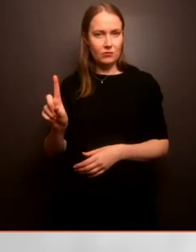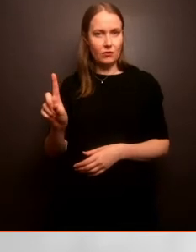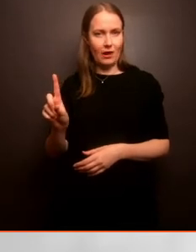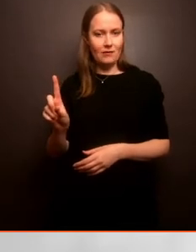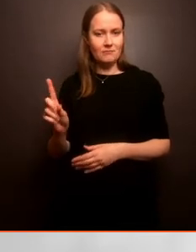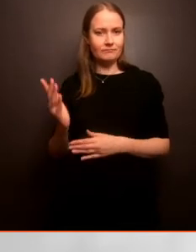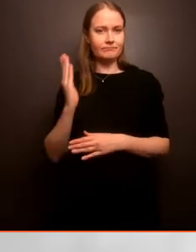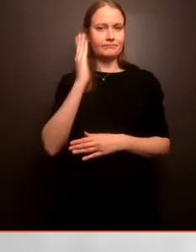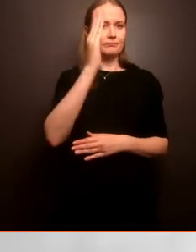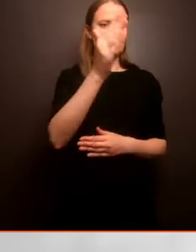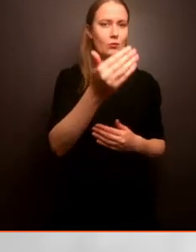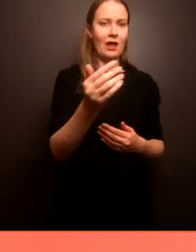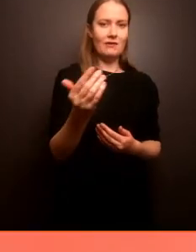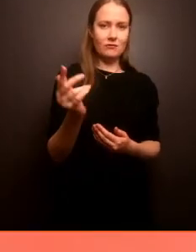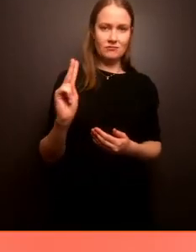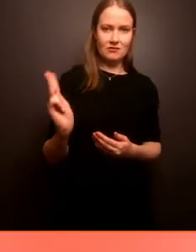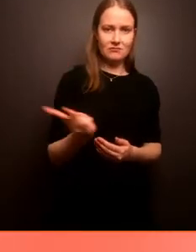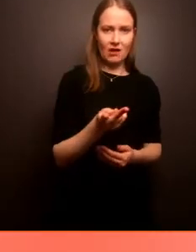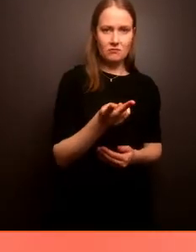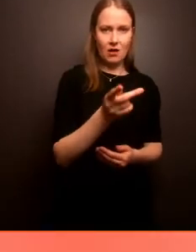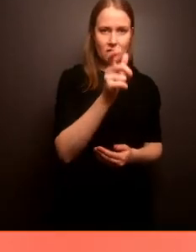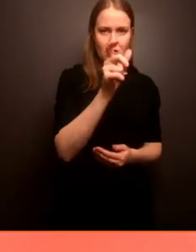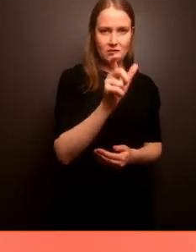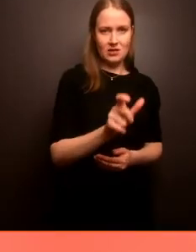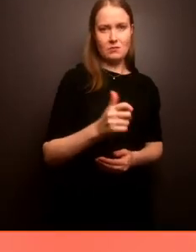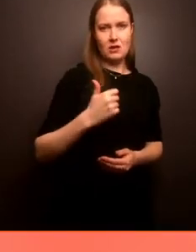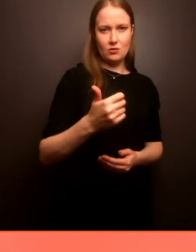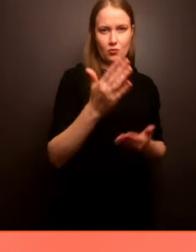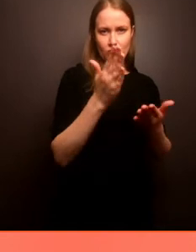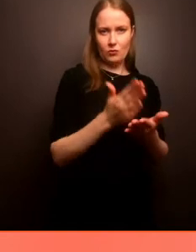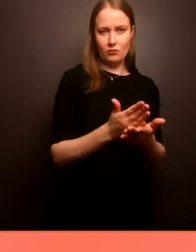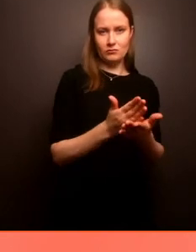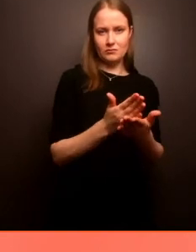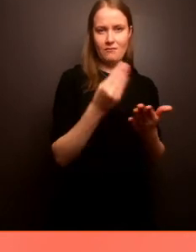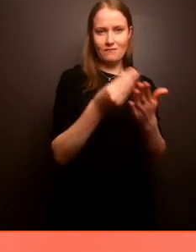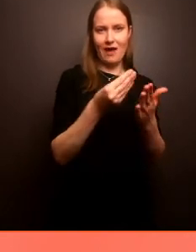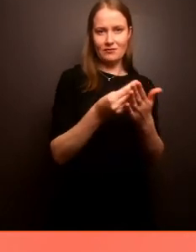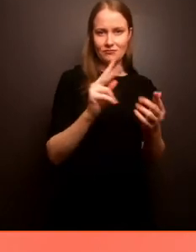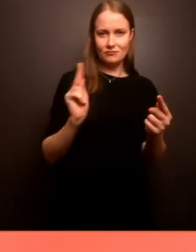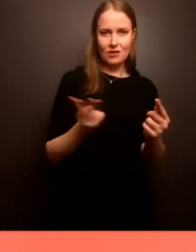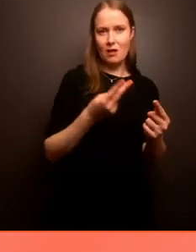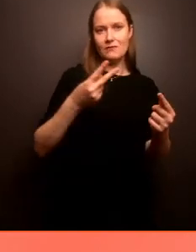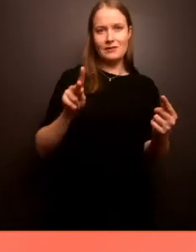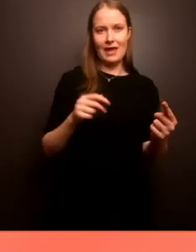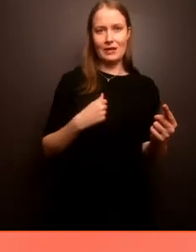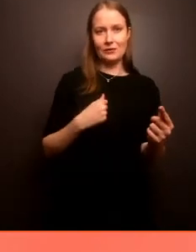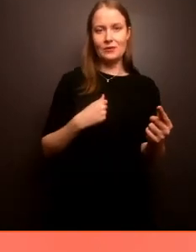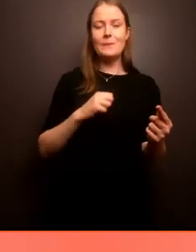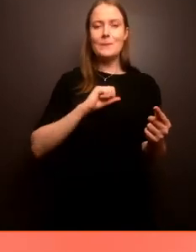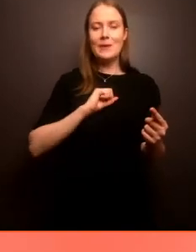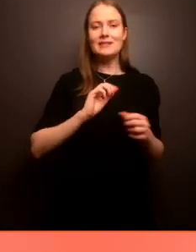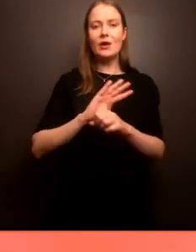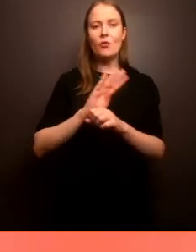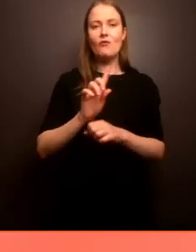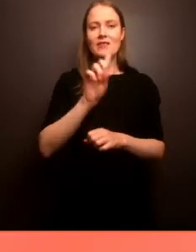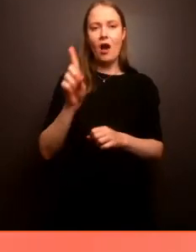Ja me ei saa siin ignoreerida loomulikult seda emotsionaalset langust, mida COVID on põhjustanud. Kõike seda,